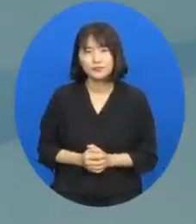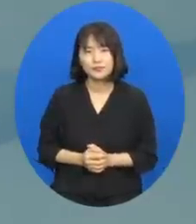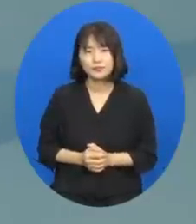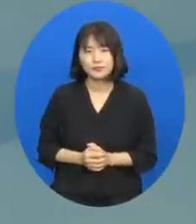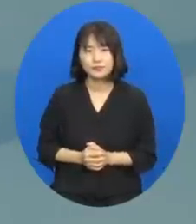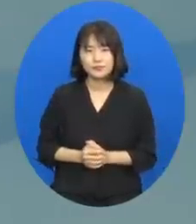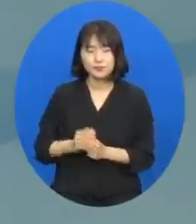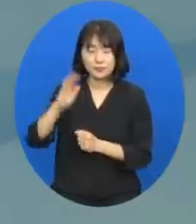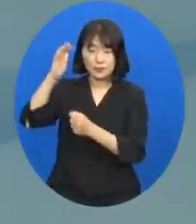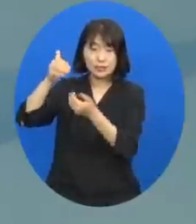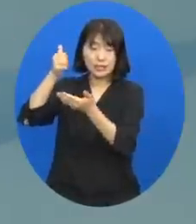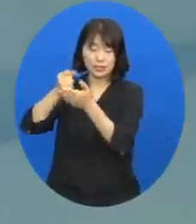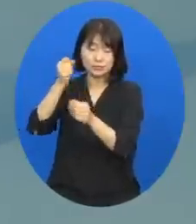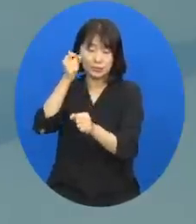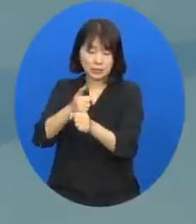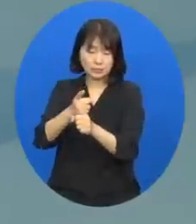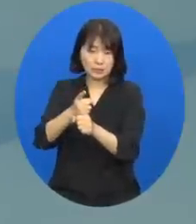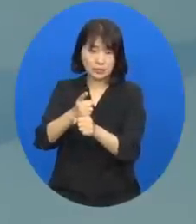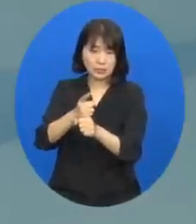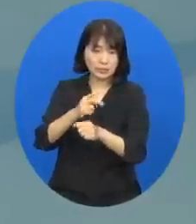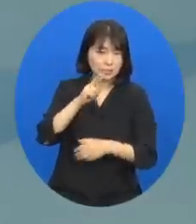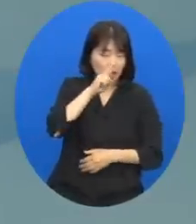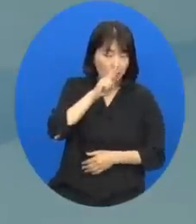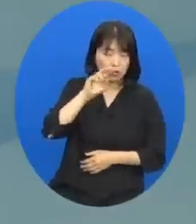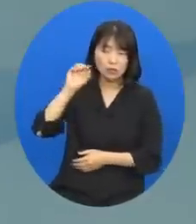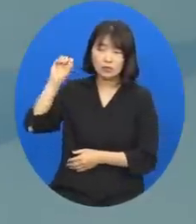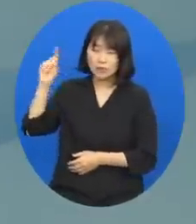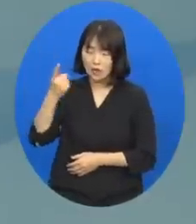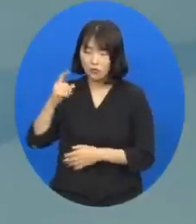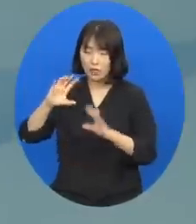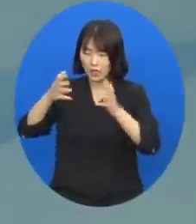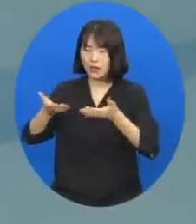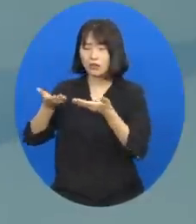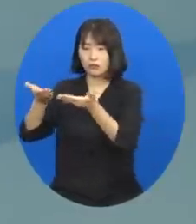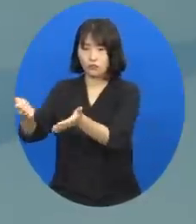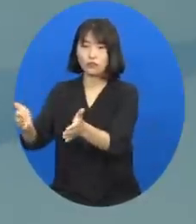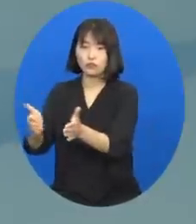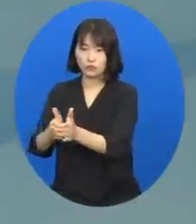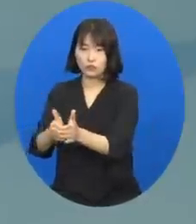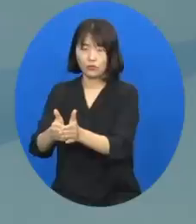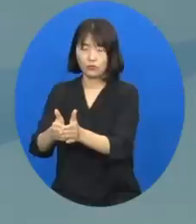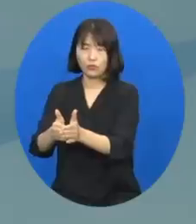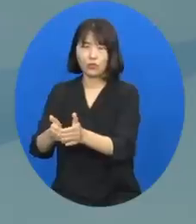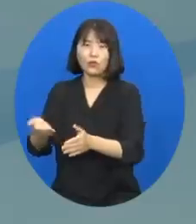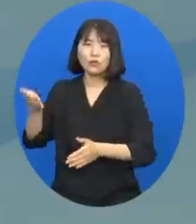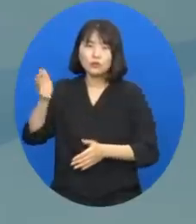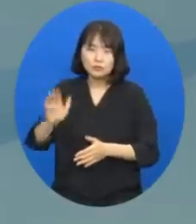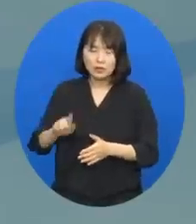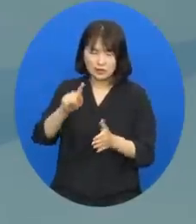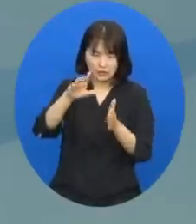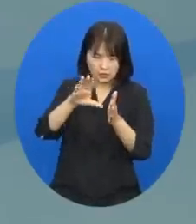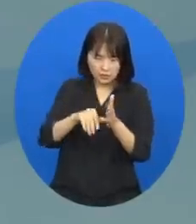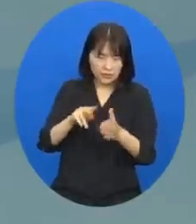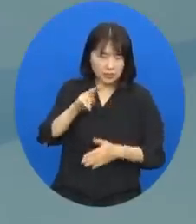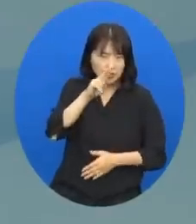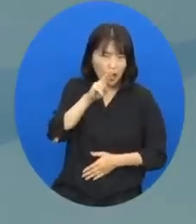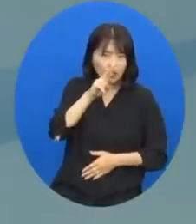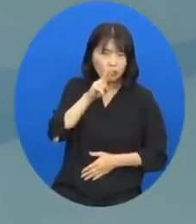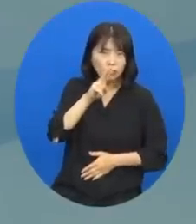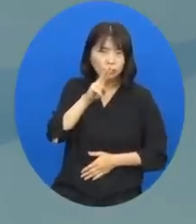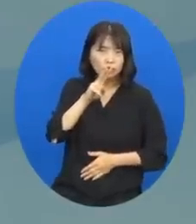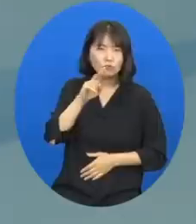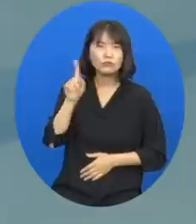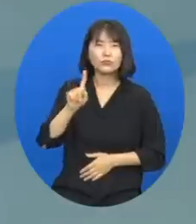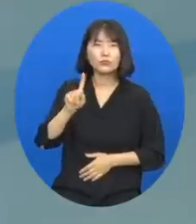넘이 되셨어요 에그가 제대로 본 것은 맞습니다 그런데 그랬을 때에 사울은 야 이렇게 했었어야 합니다 아